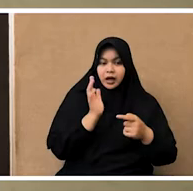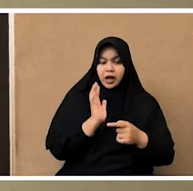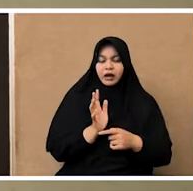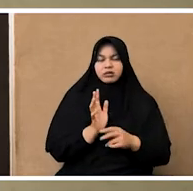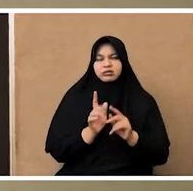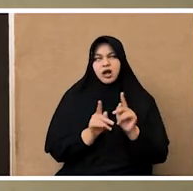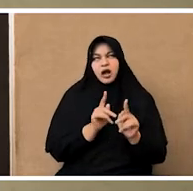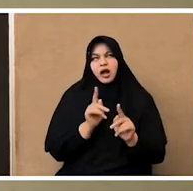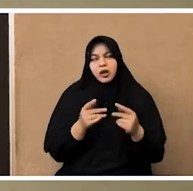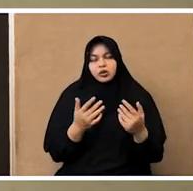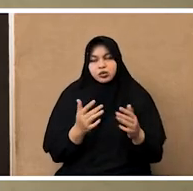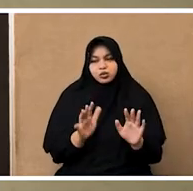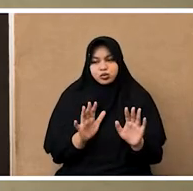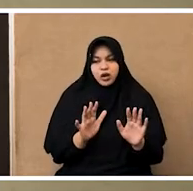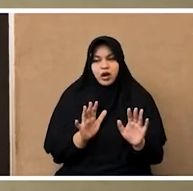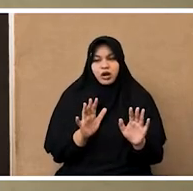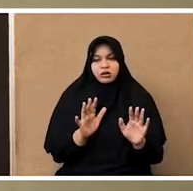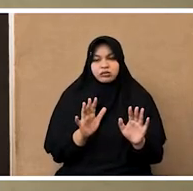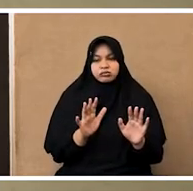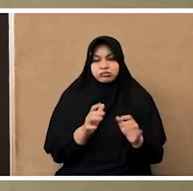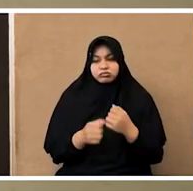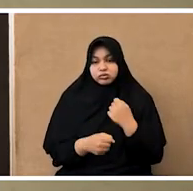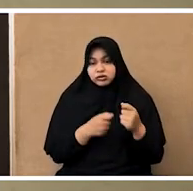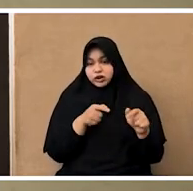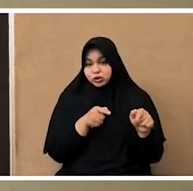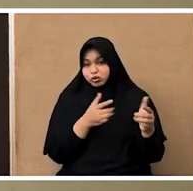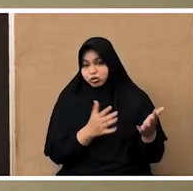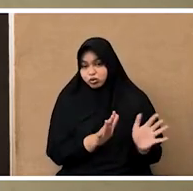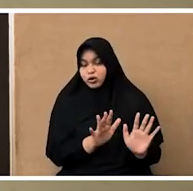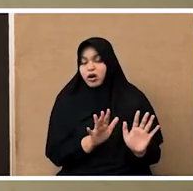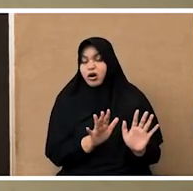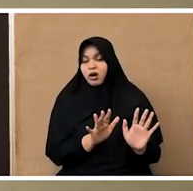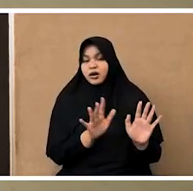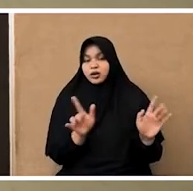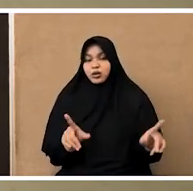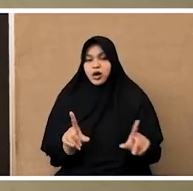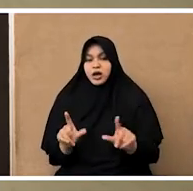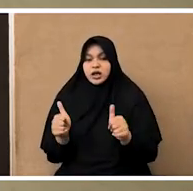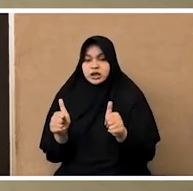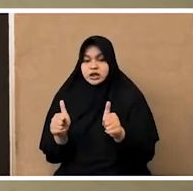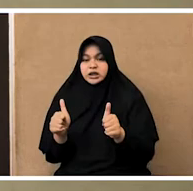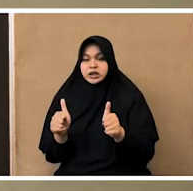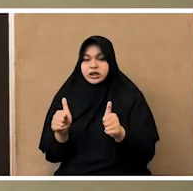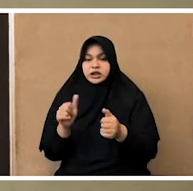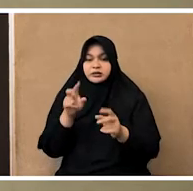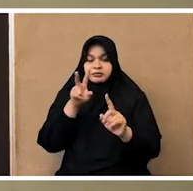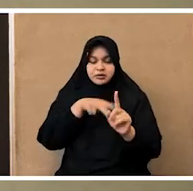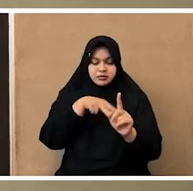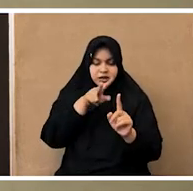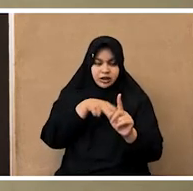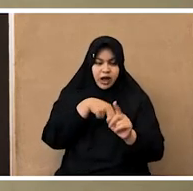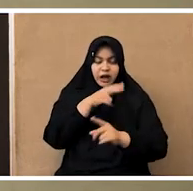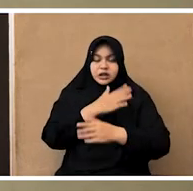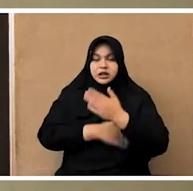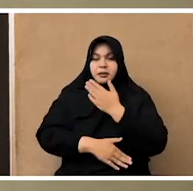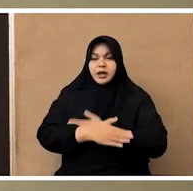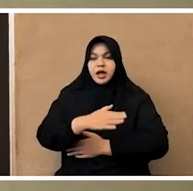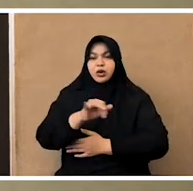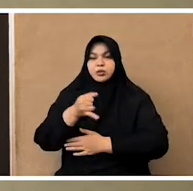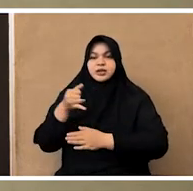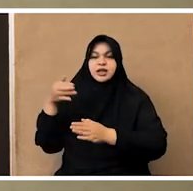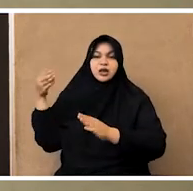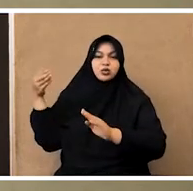kalaulah sudah dilakukan itu maka hasil dari pemeriksaan kedisabilitas itu menjadi